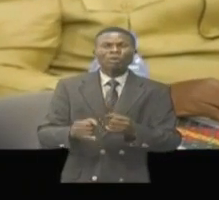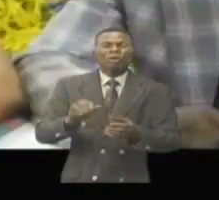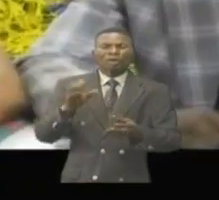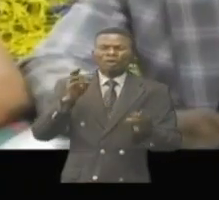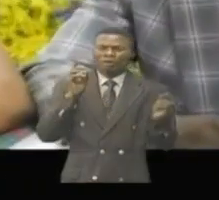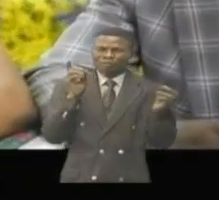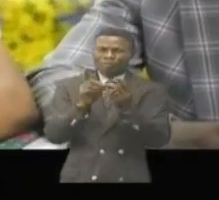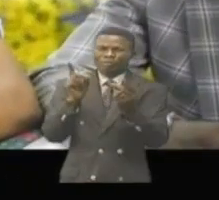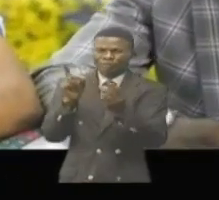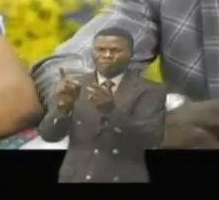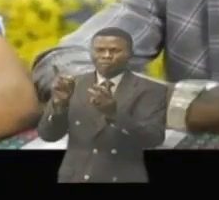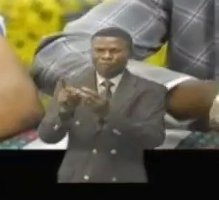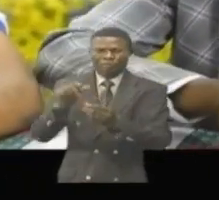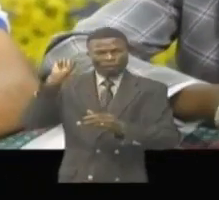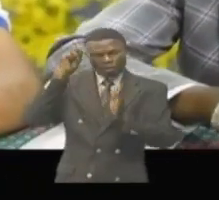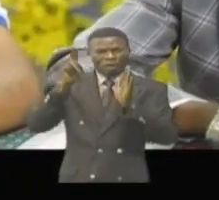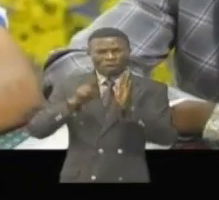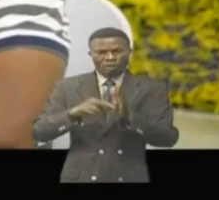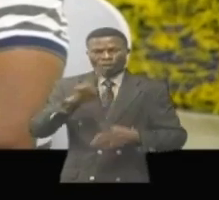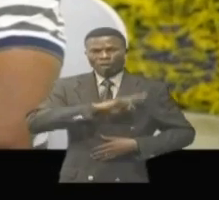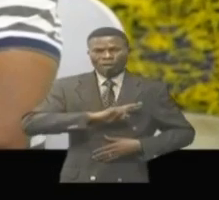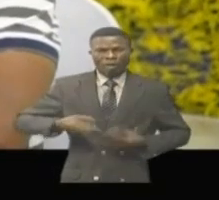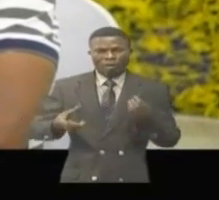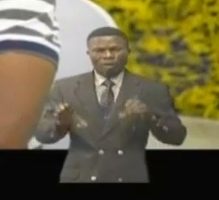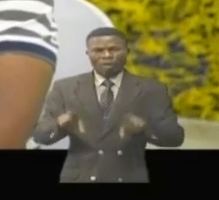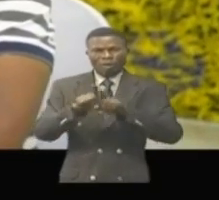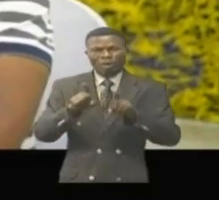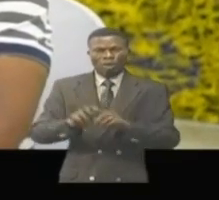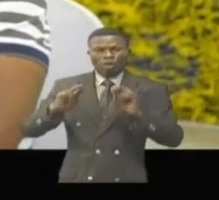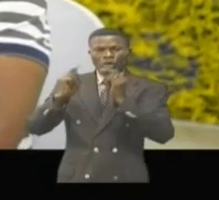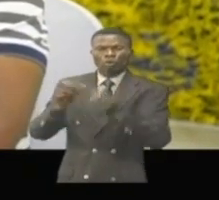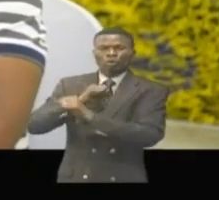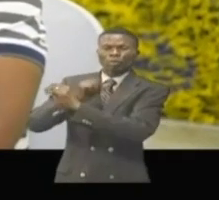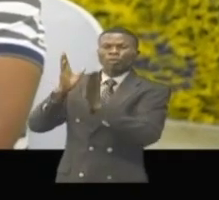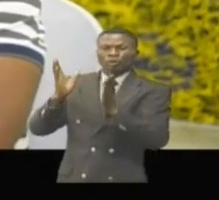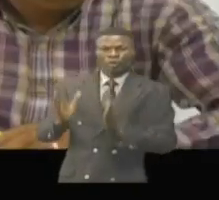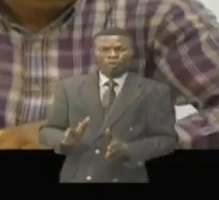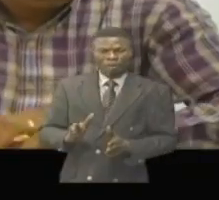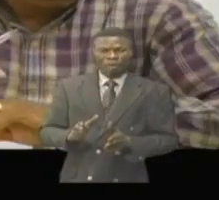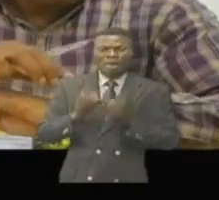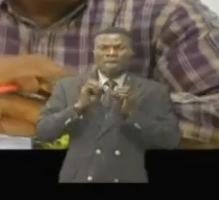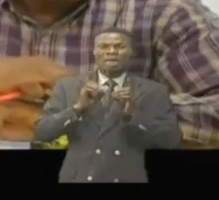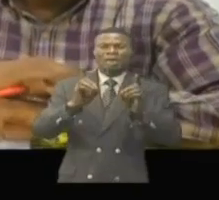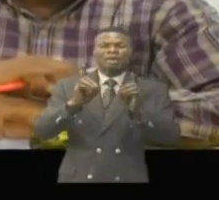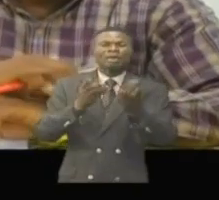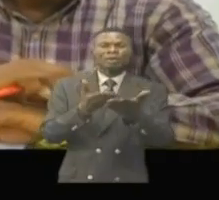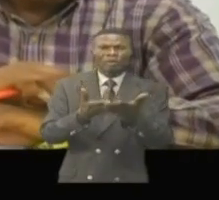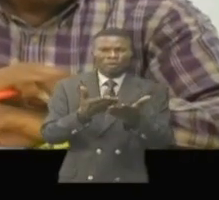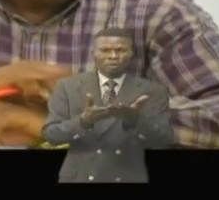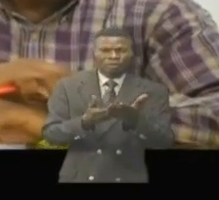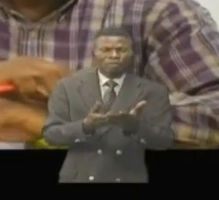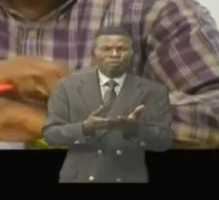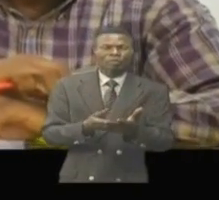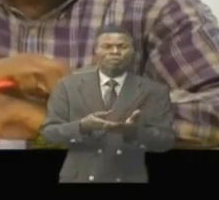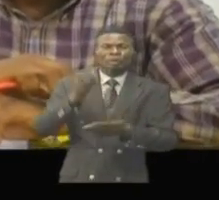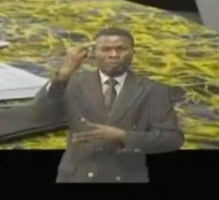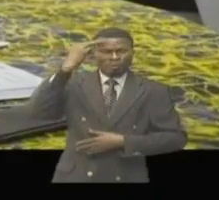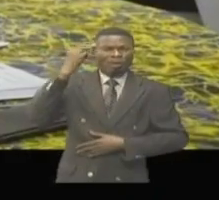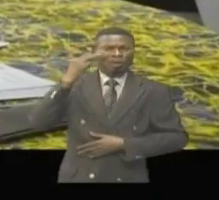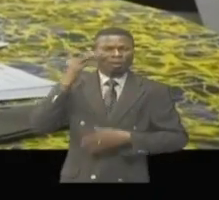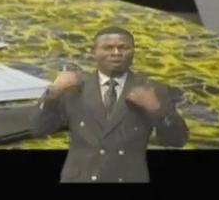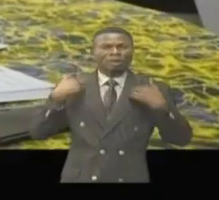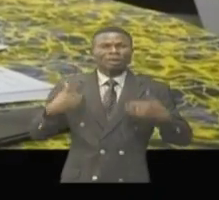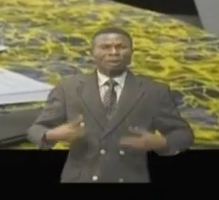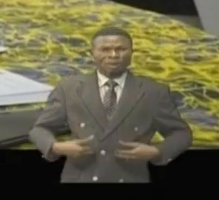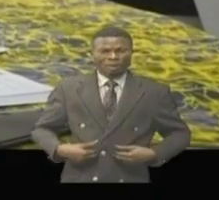négociations entre le gouvernement de la République et les bons syndicaux. Dans son mot de circonstance, le numéro 1 de la santé